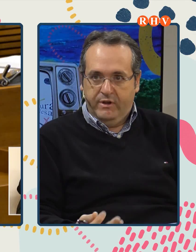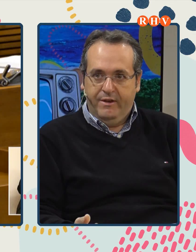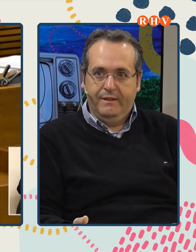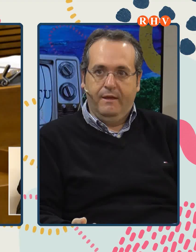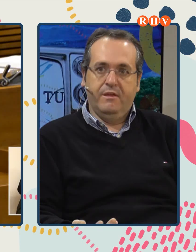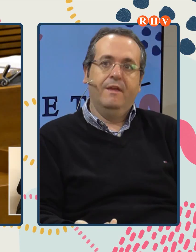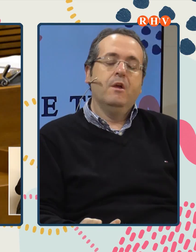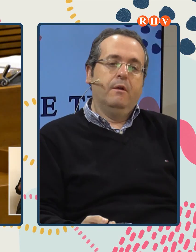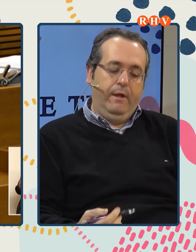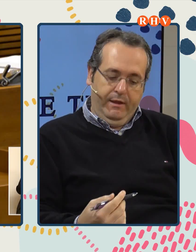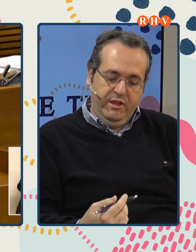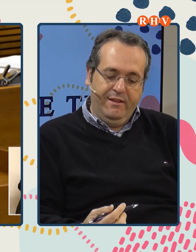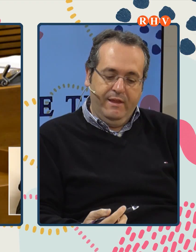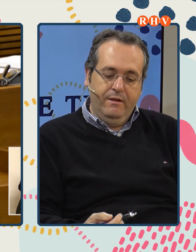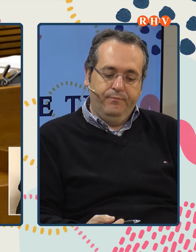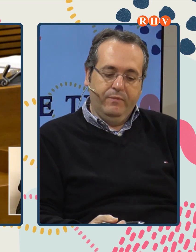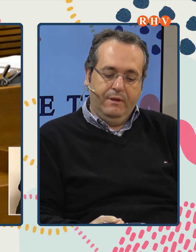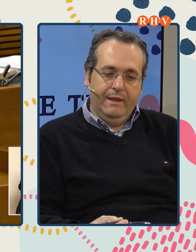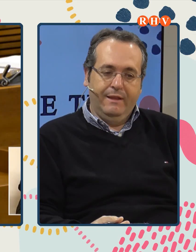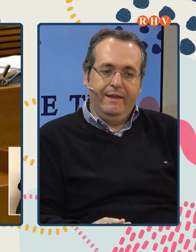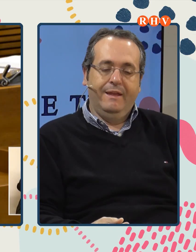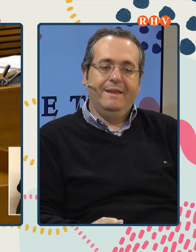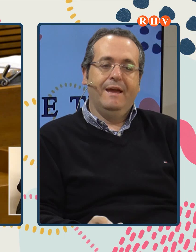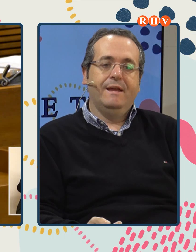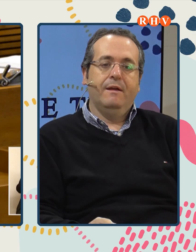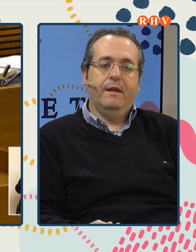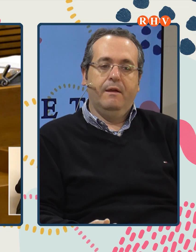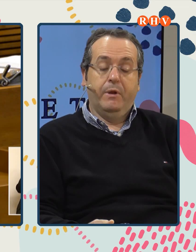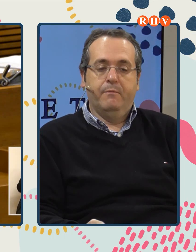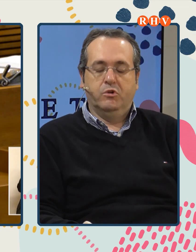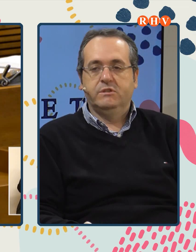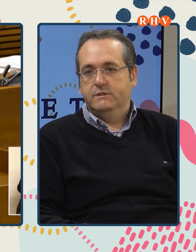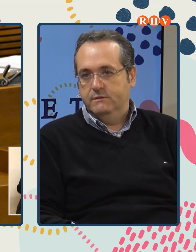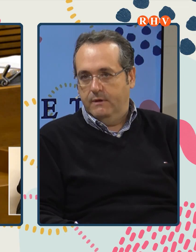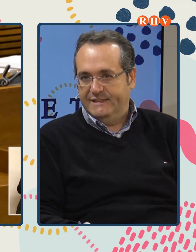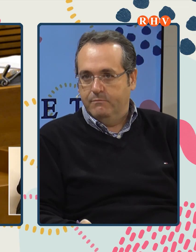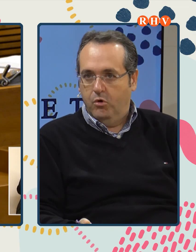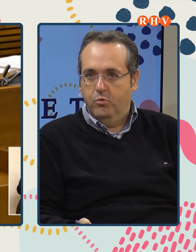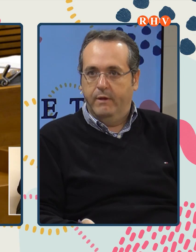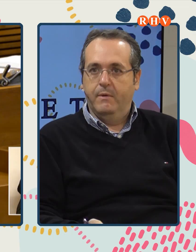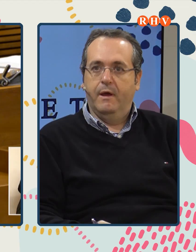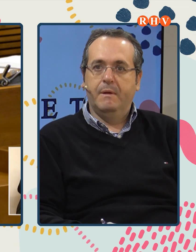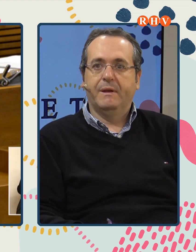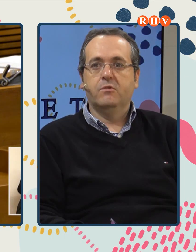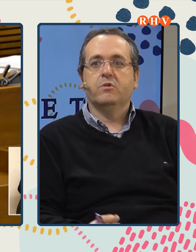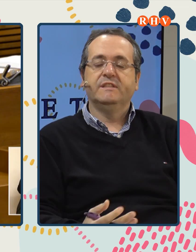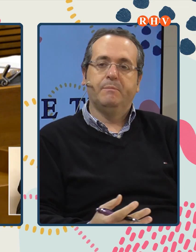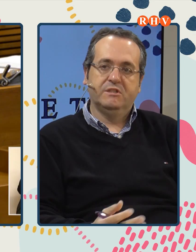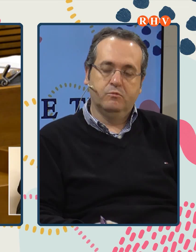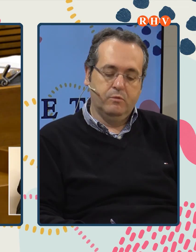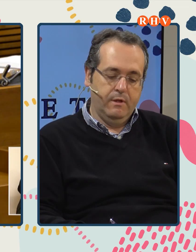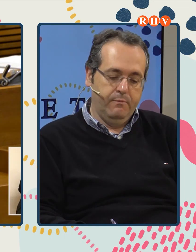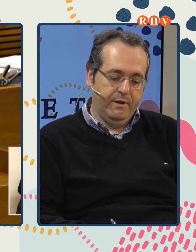és l'ultradreta? És a dir, sí que entenc que hi hagi, perquè Vox ha estat molt dura amb el Partit